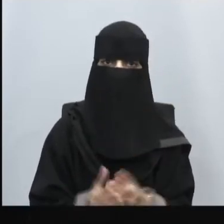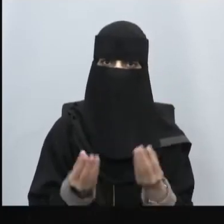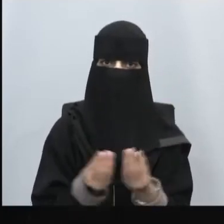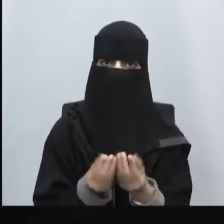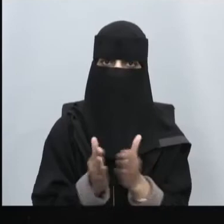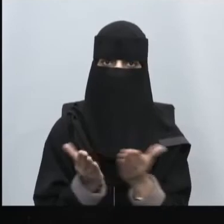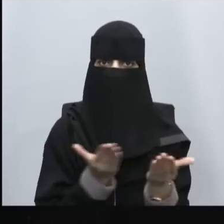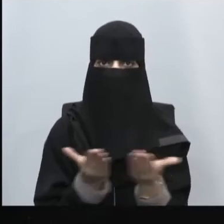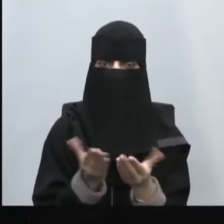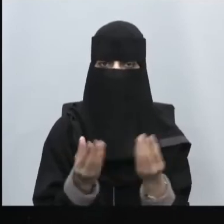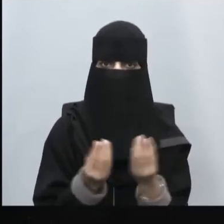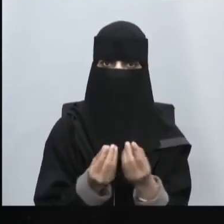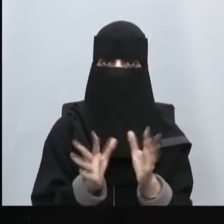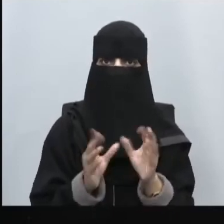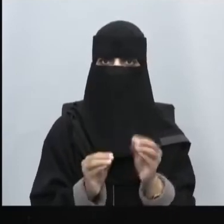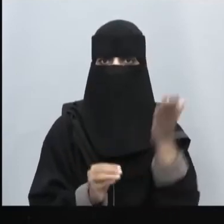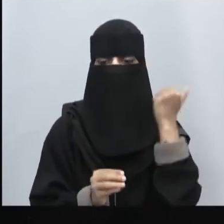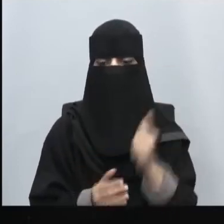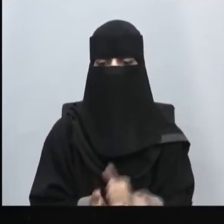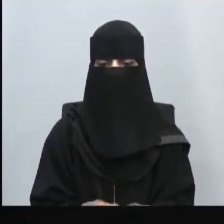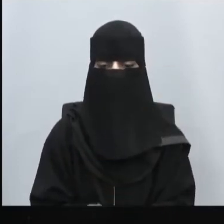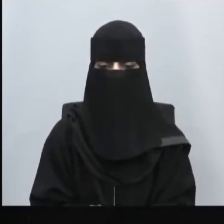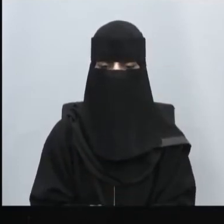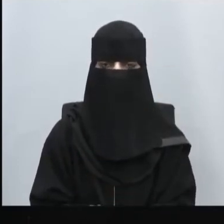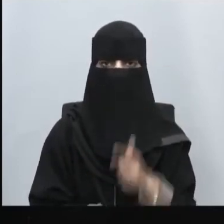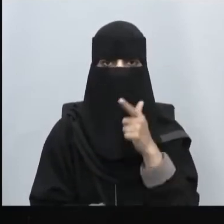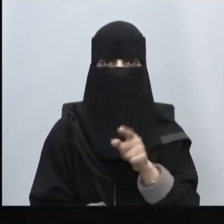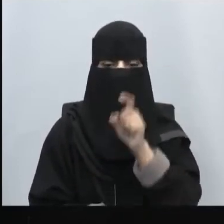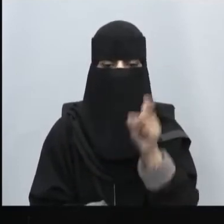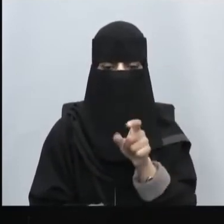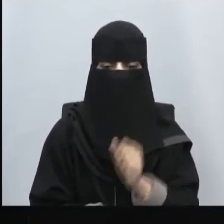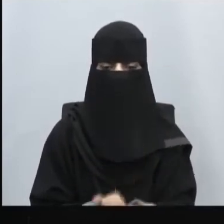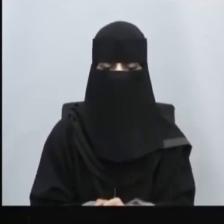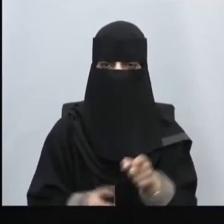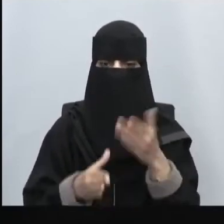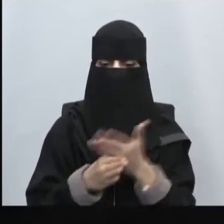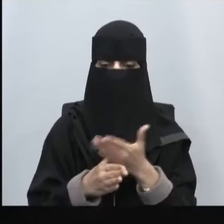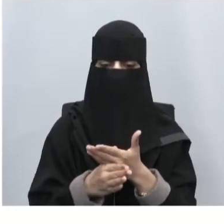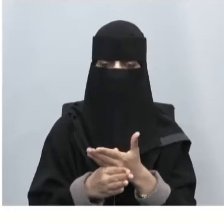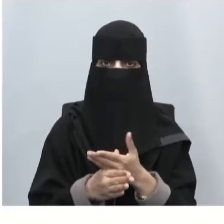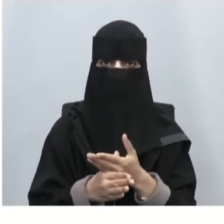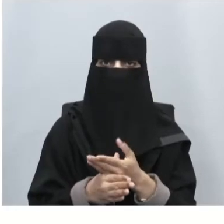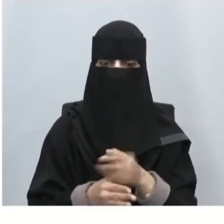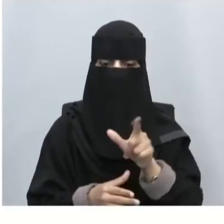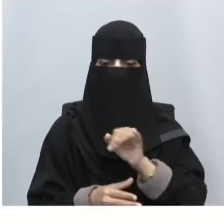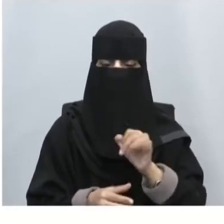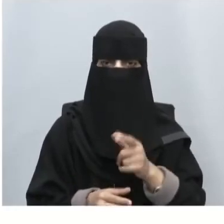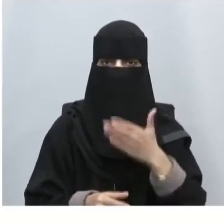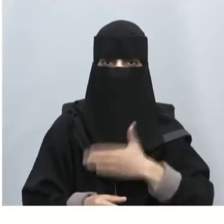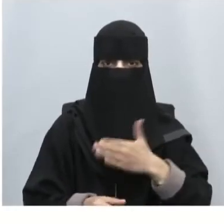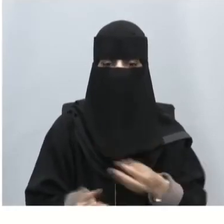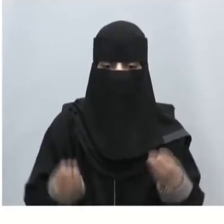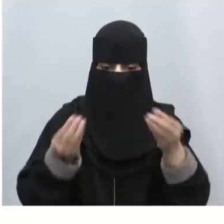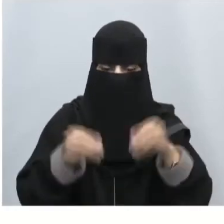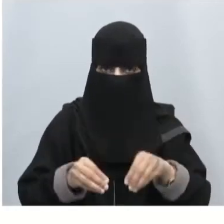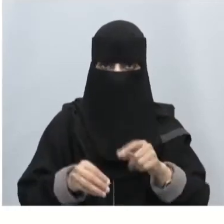المراجعه الخاصه بالدرس السابق يقول السؤال لماذا يا ترى لم تتحمل الدوله العباسيه